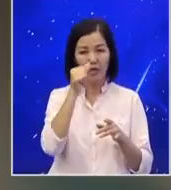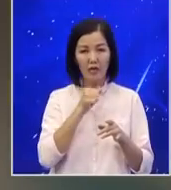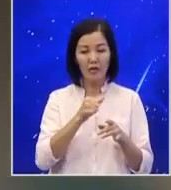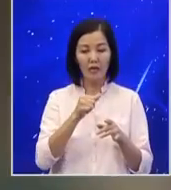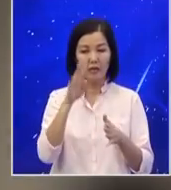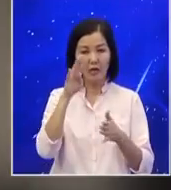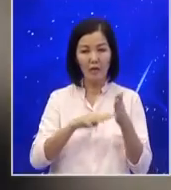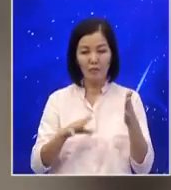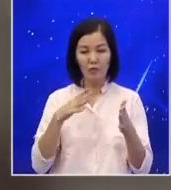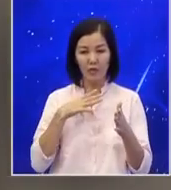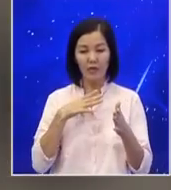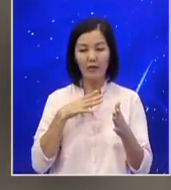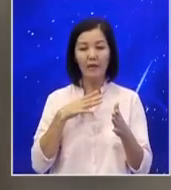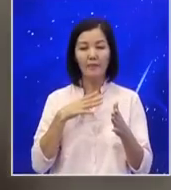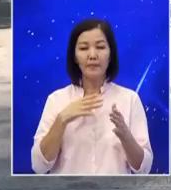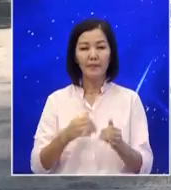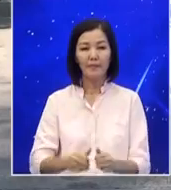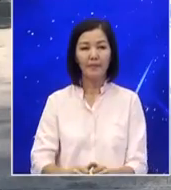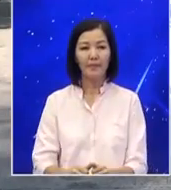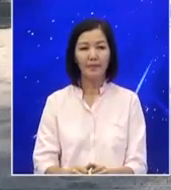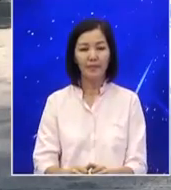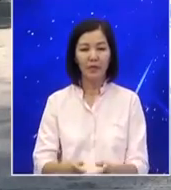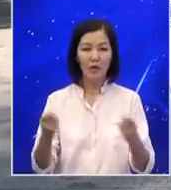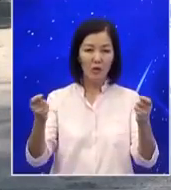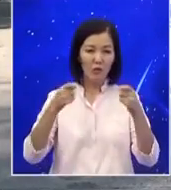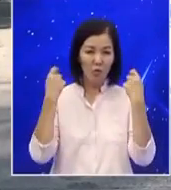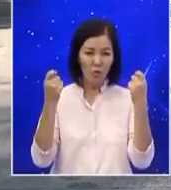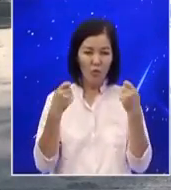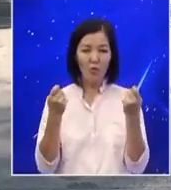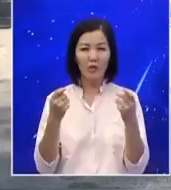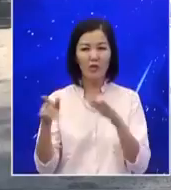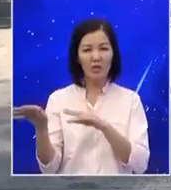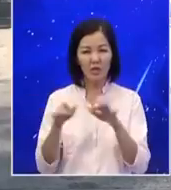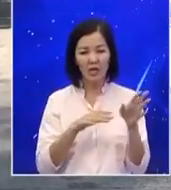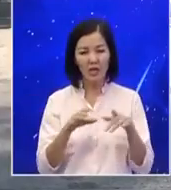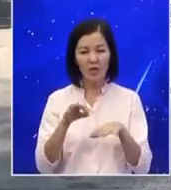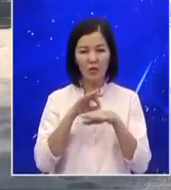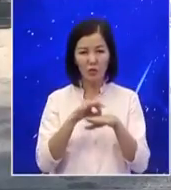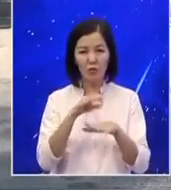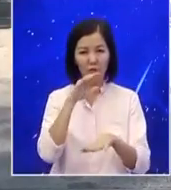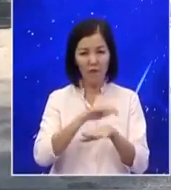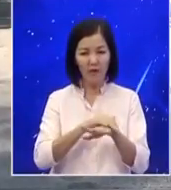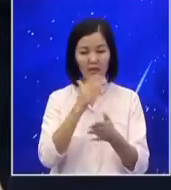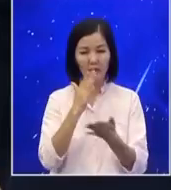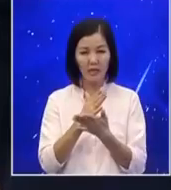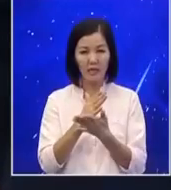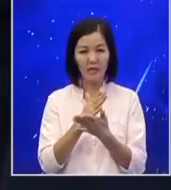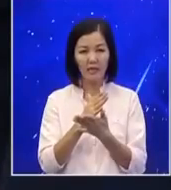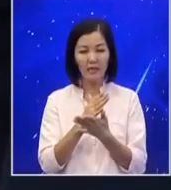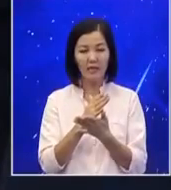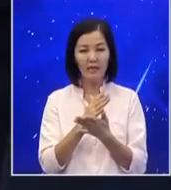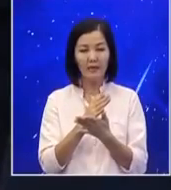көрсеткіш көлемінде айыппұл салған. Той жүргізу тіркелді. Олар